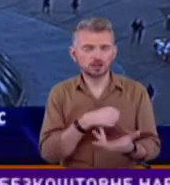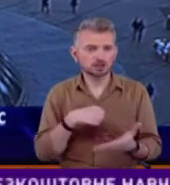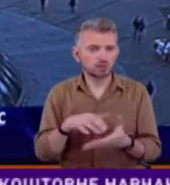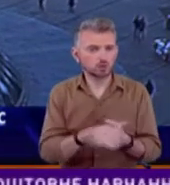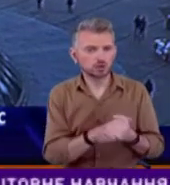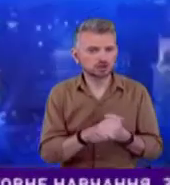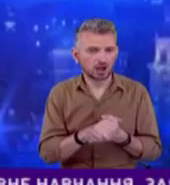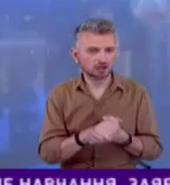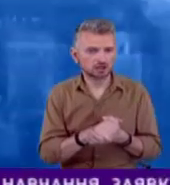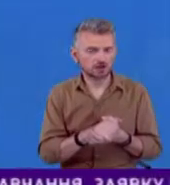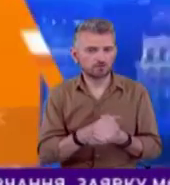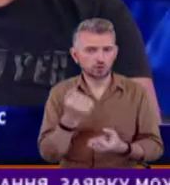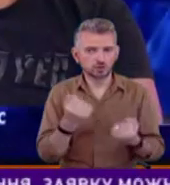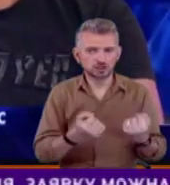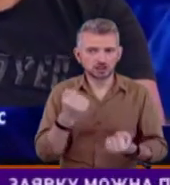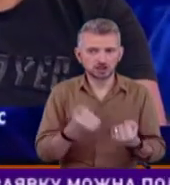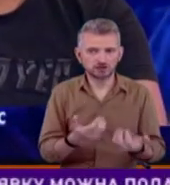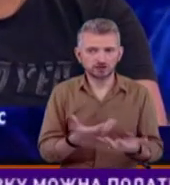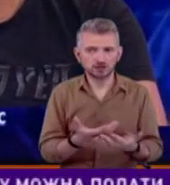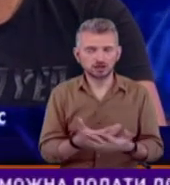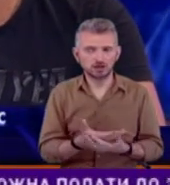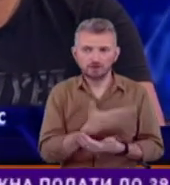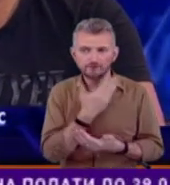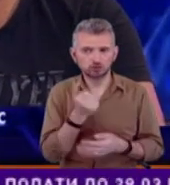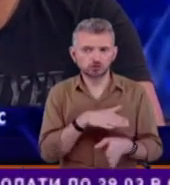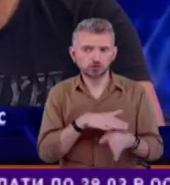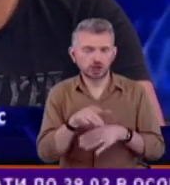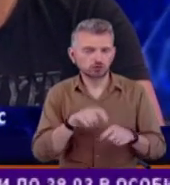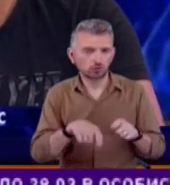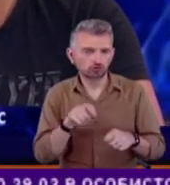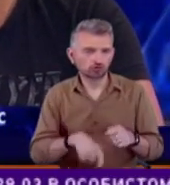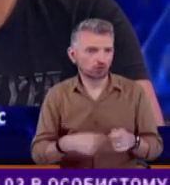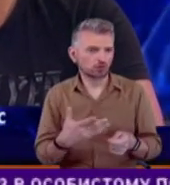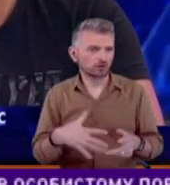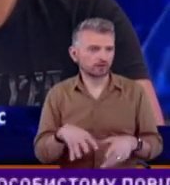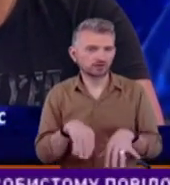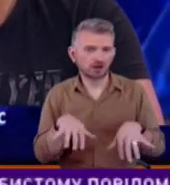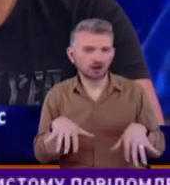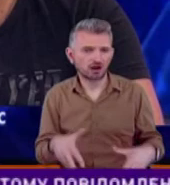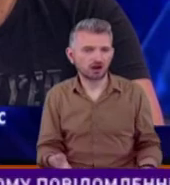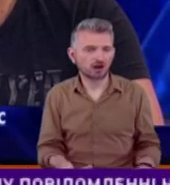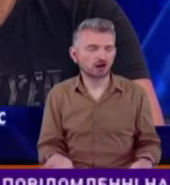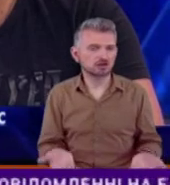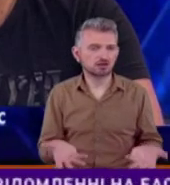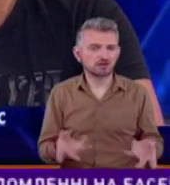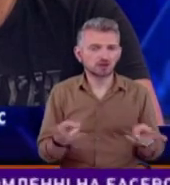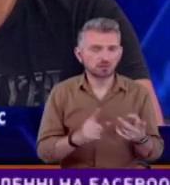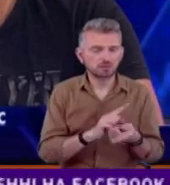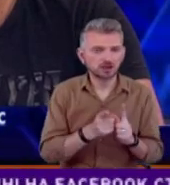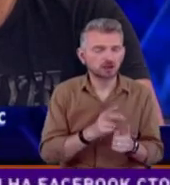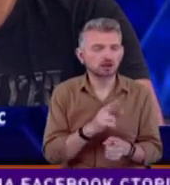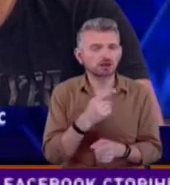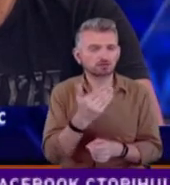самоорганізація водіїв при відсутності, точніше, тотального контролю розхолодила ситуацію і треба міняти. Як